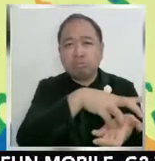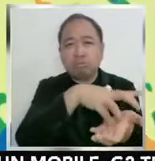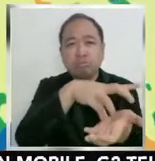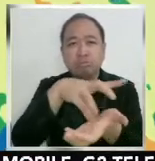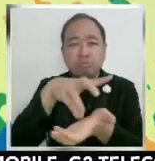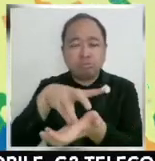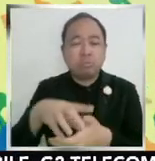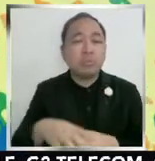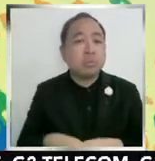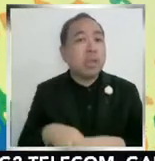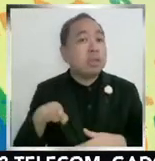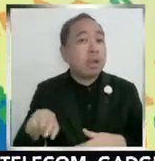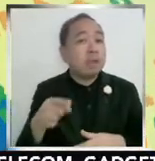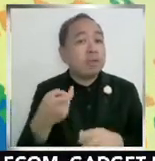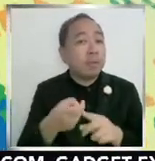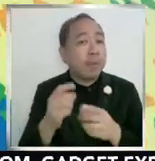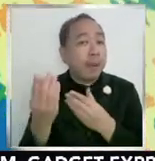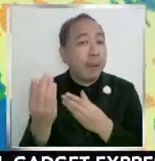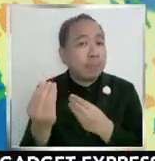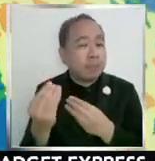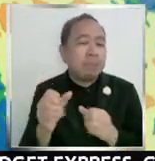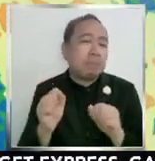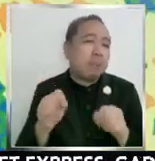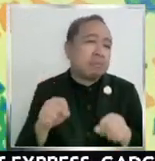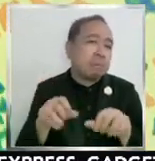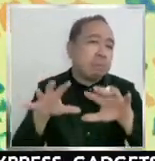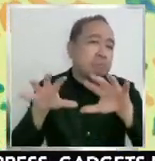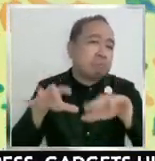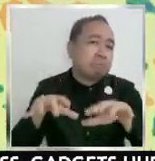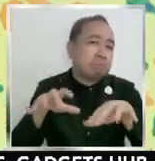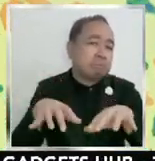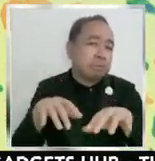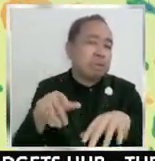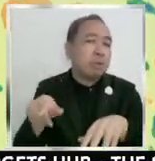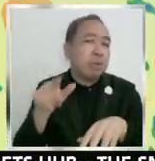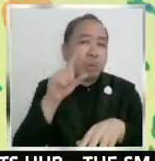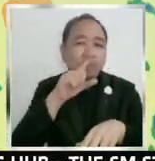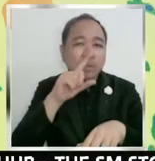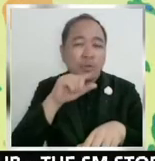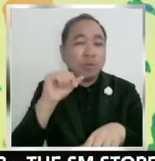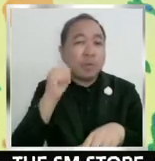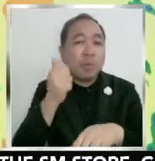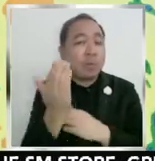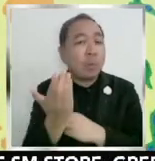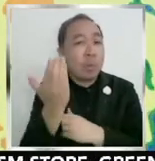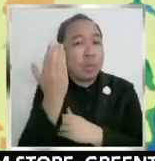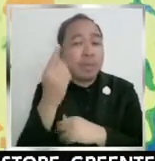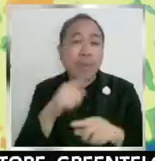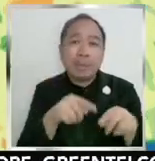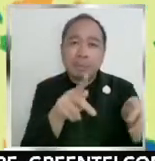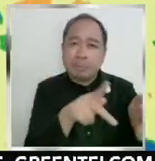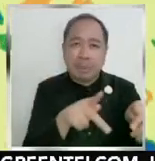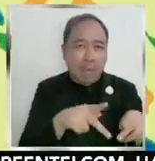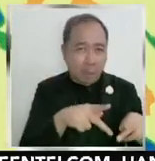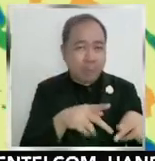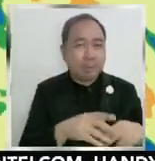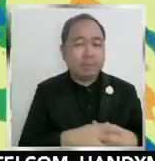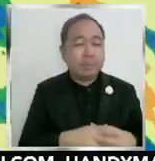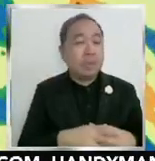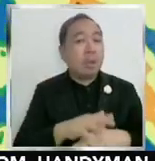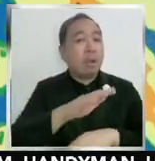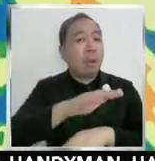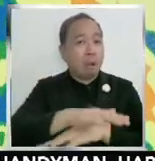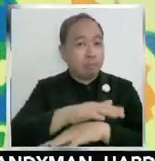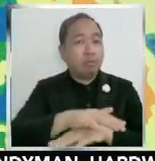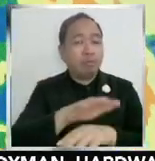Weather, mababa pa ang tsansa ng ulan sa Luzon bukas ng umaga, maliban na lang sa Palawan. Sa hapon naman, halos buong